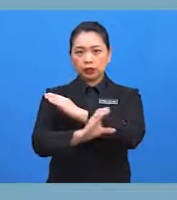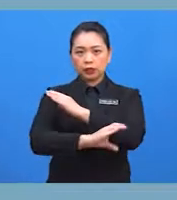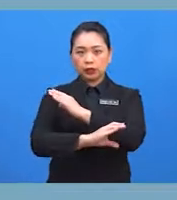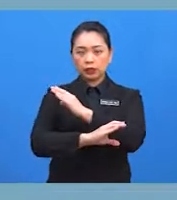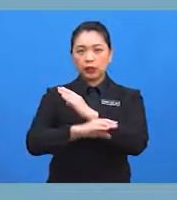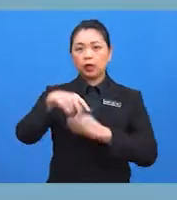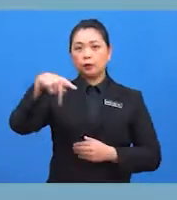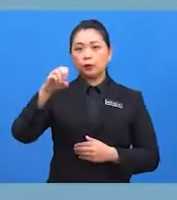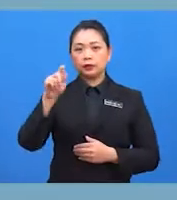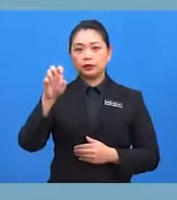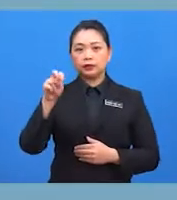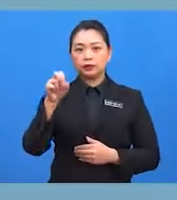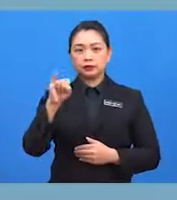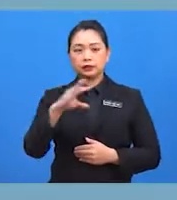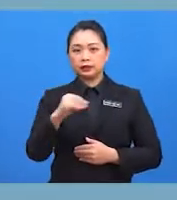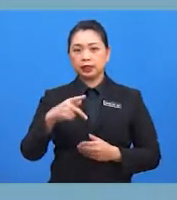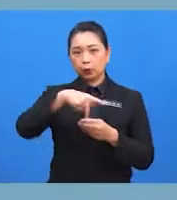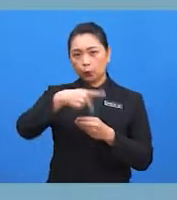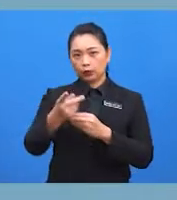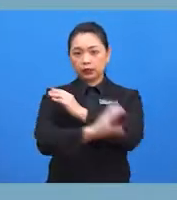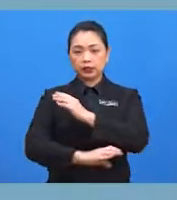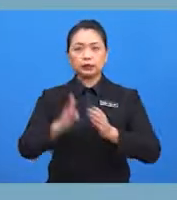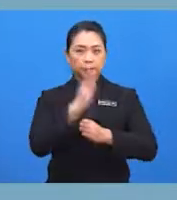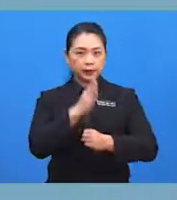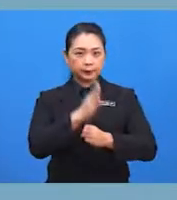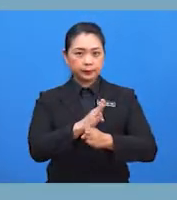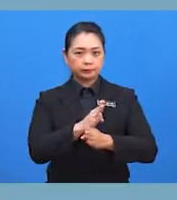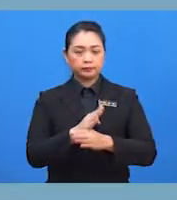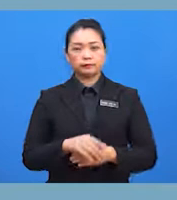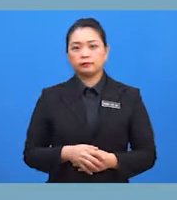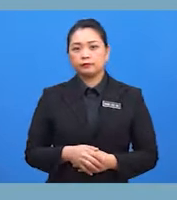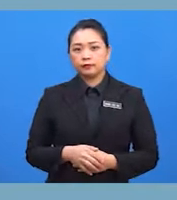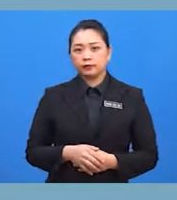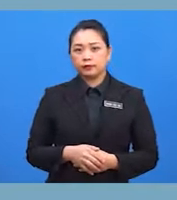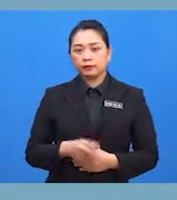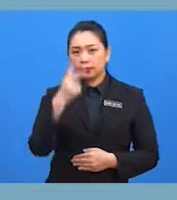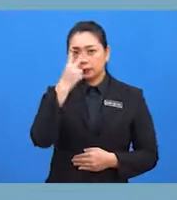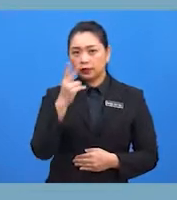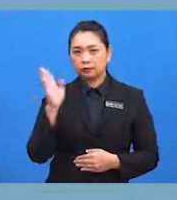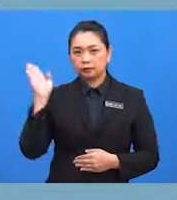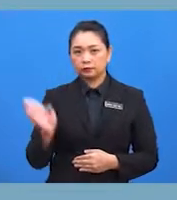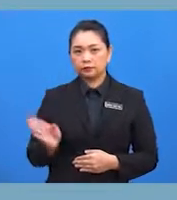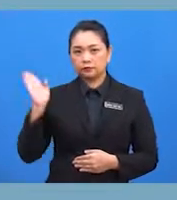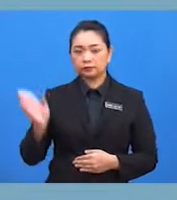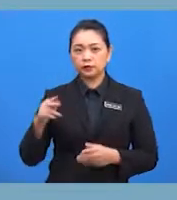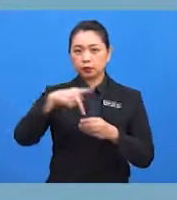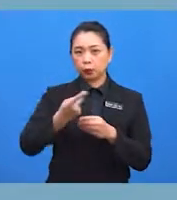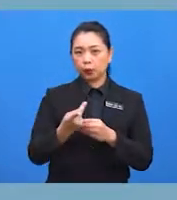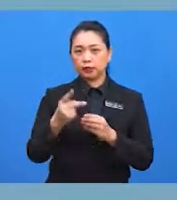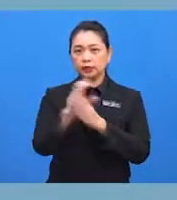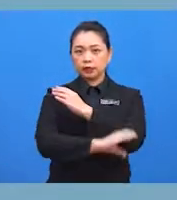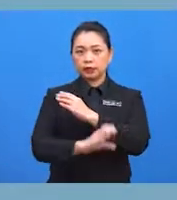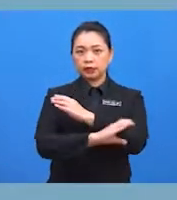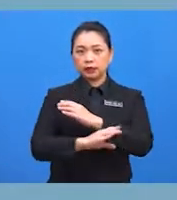sebenar. Keluaran negara potensi ialah tingkat keluaran negara yang dicapai oleh sesebuah negara